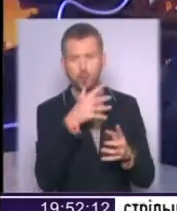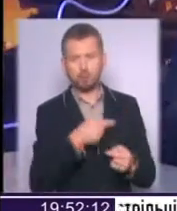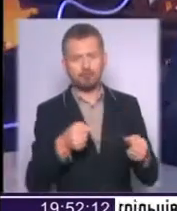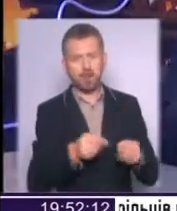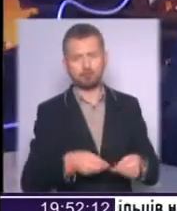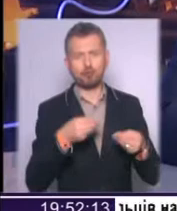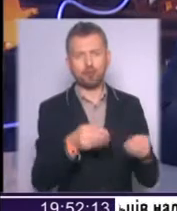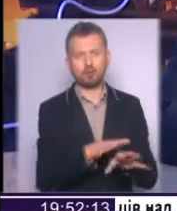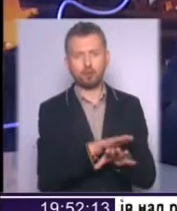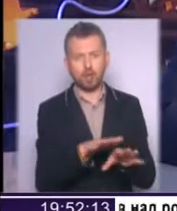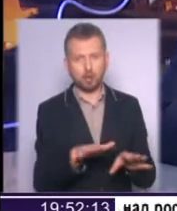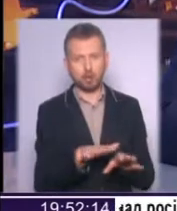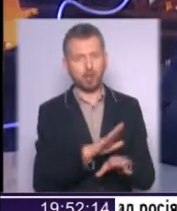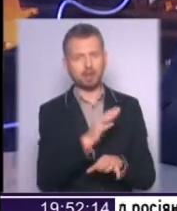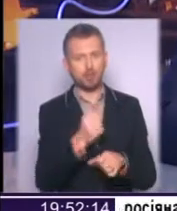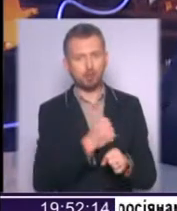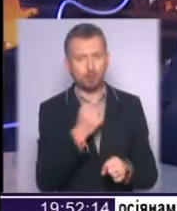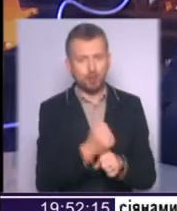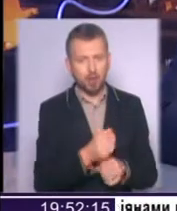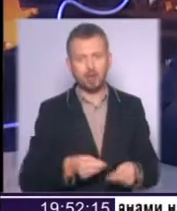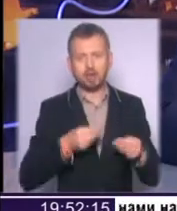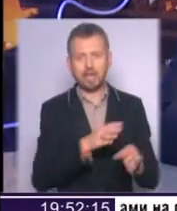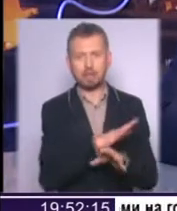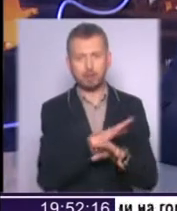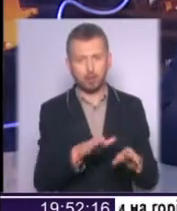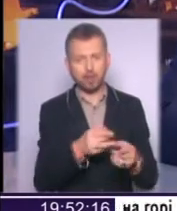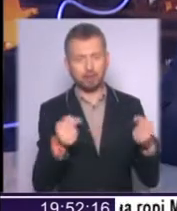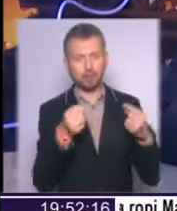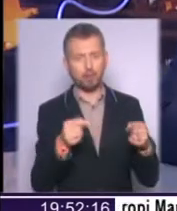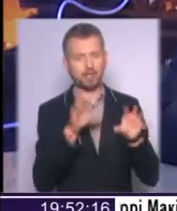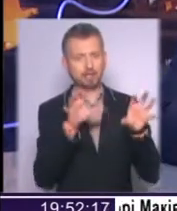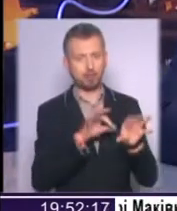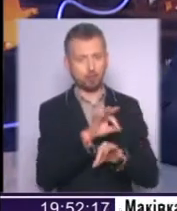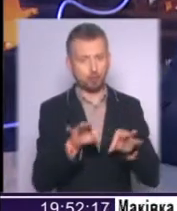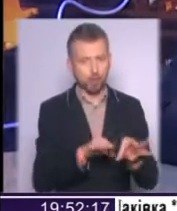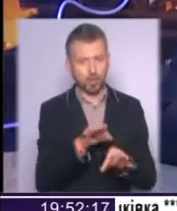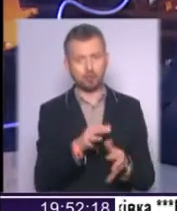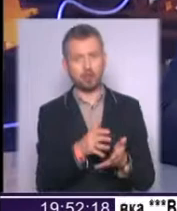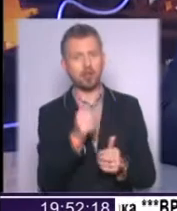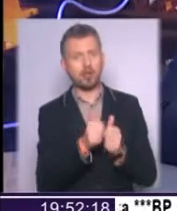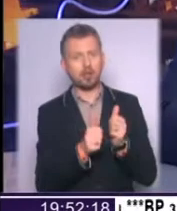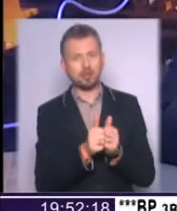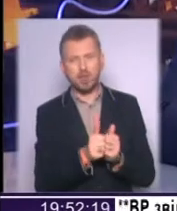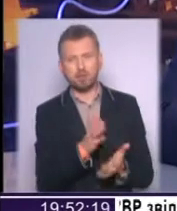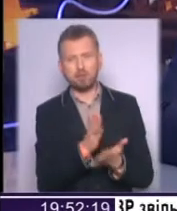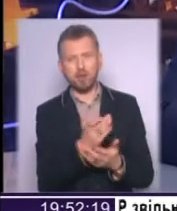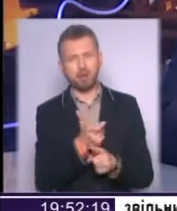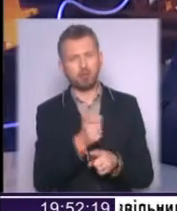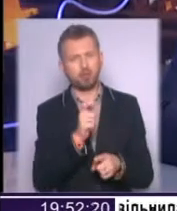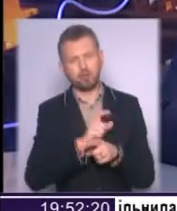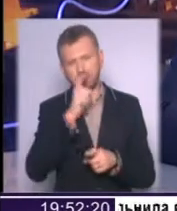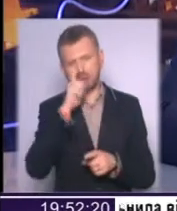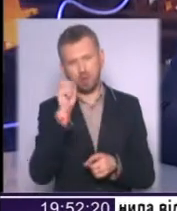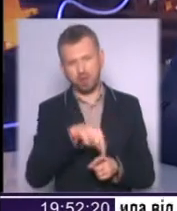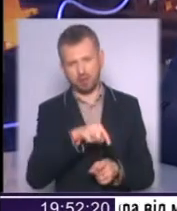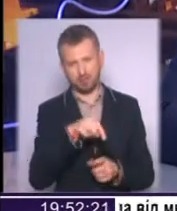подаються, не розробляються і не подаються урядом відповідні законопроекти. Часом вони мають дуже низький якісний